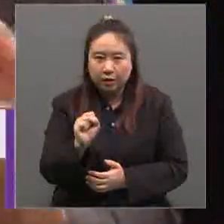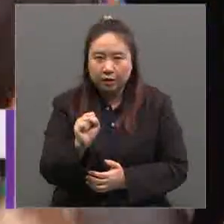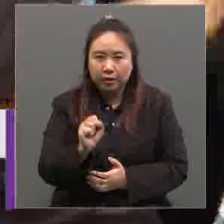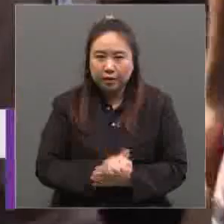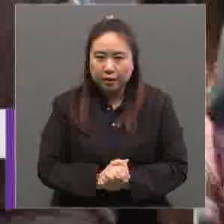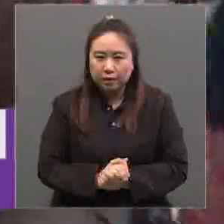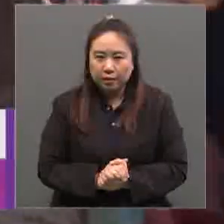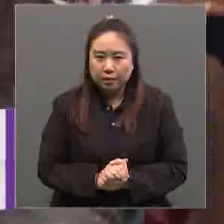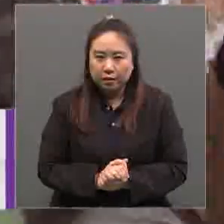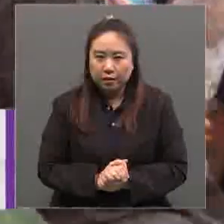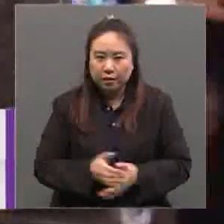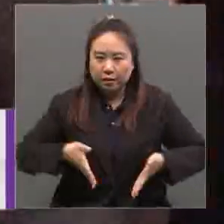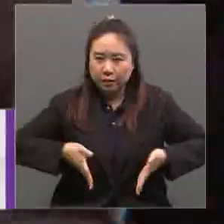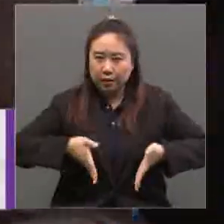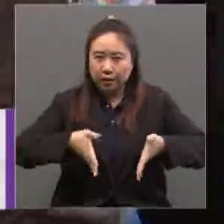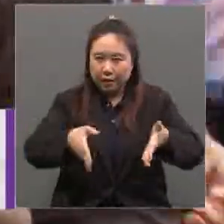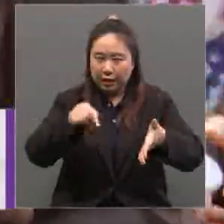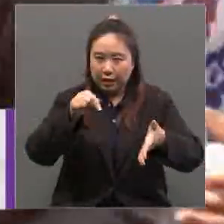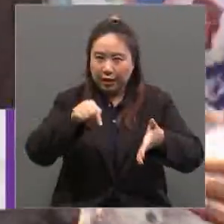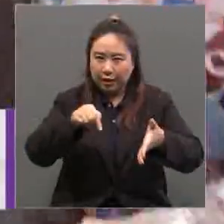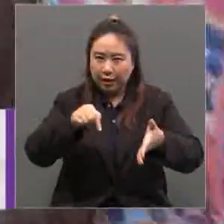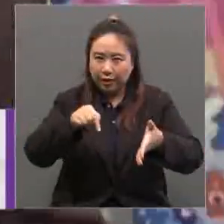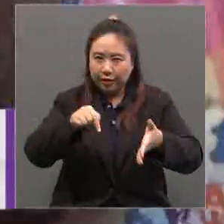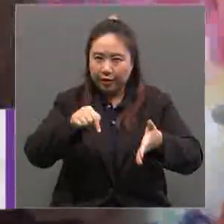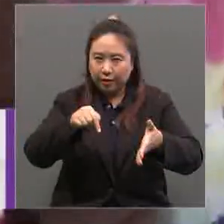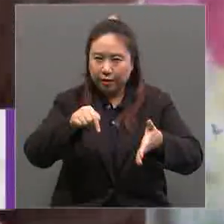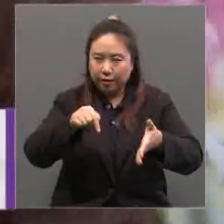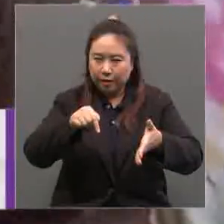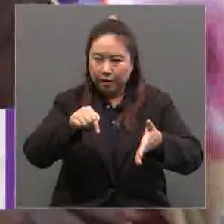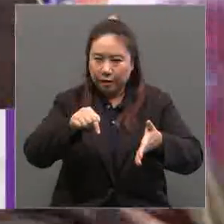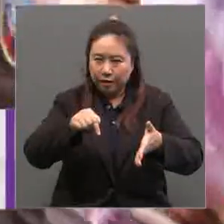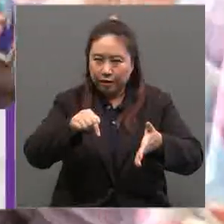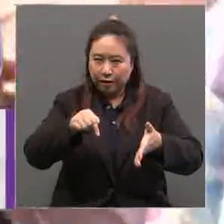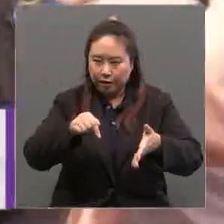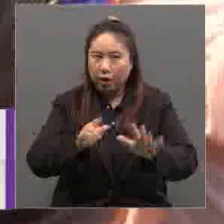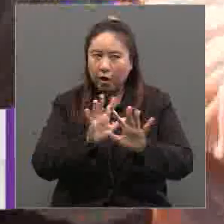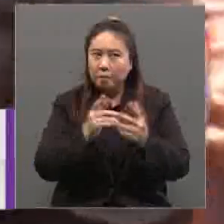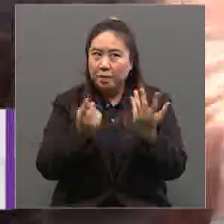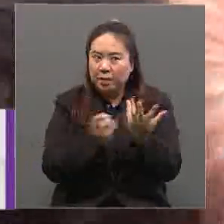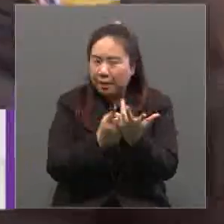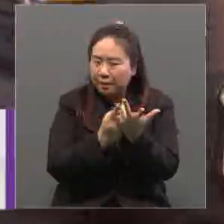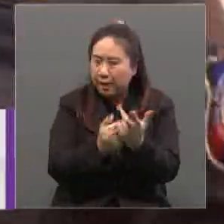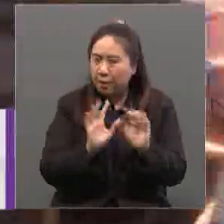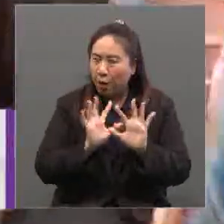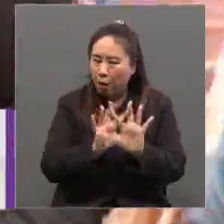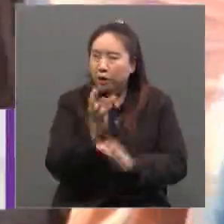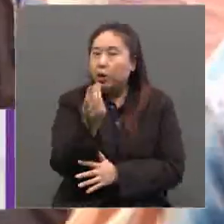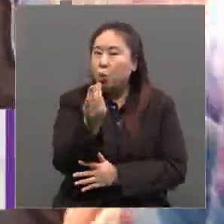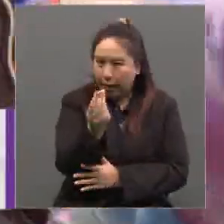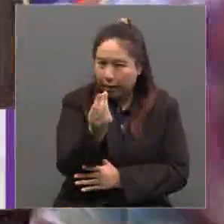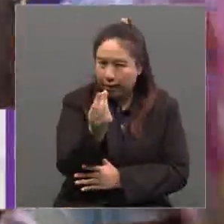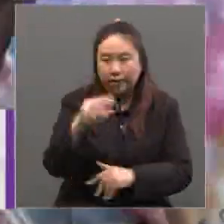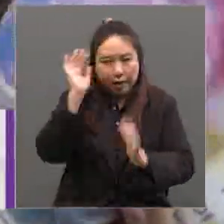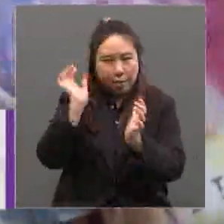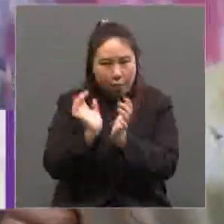งตะนาวเนี่ยเราได้มีการตีตารางแบ่งพื้นที่ว่า1ตารางเมตรนะครับจุคนได้กี่คนใช้คนตำรวจของตำรวจเนี่ยลง